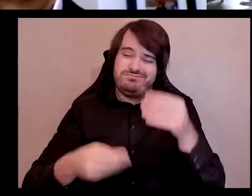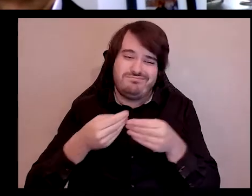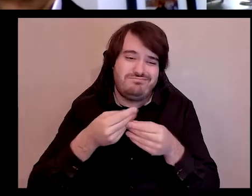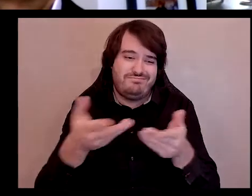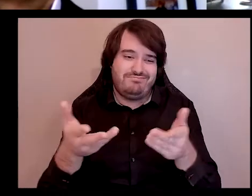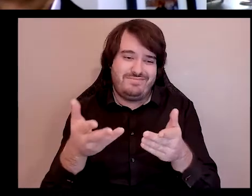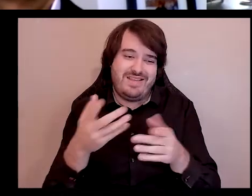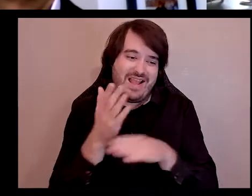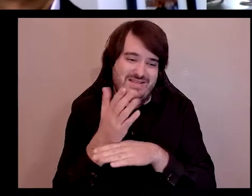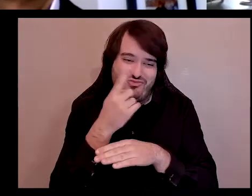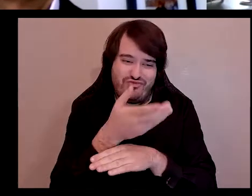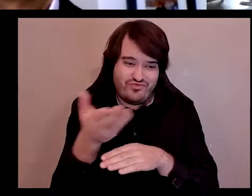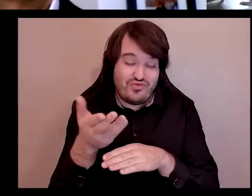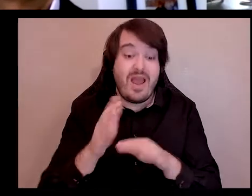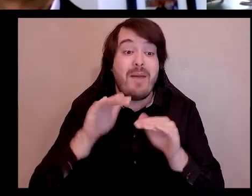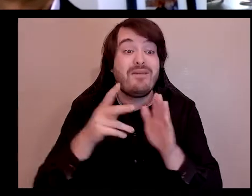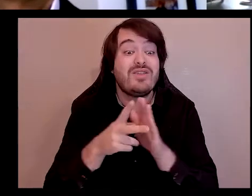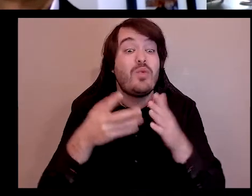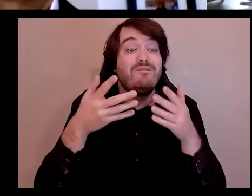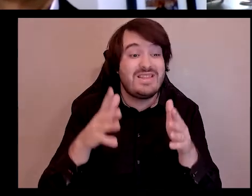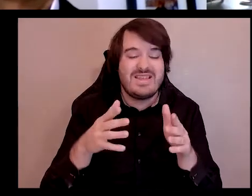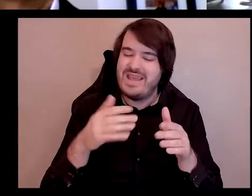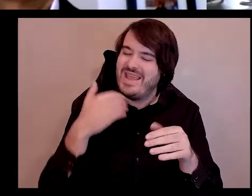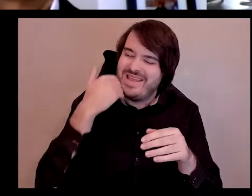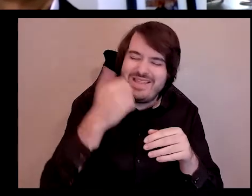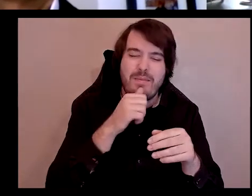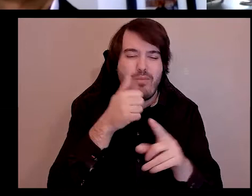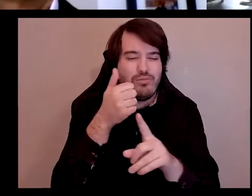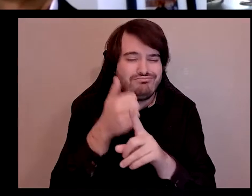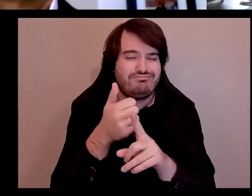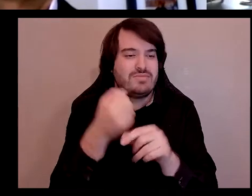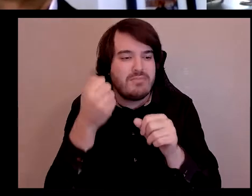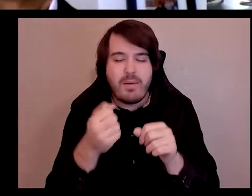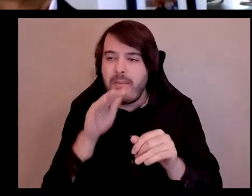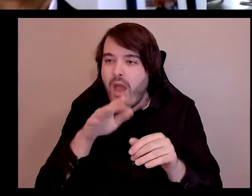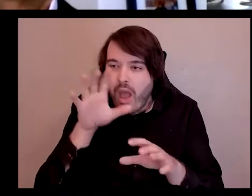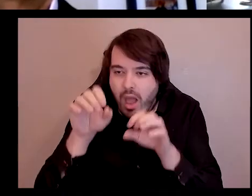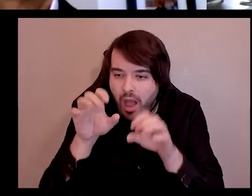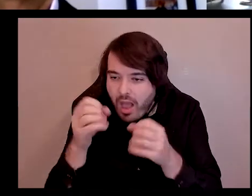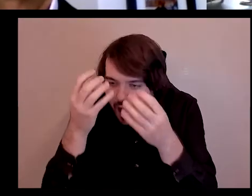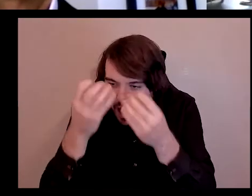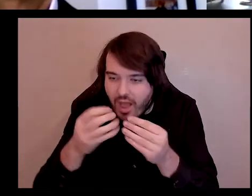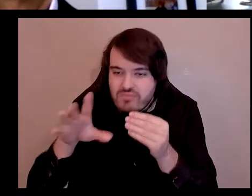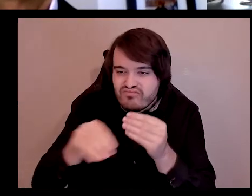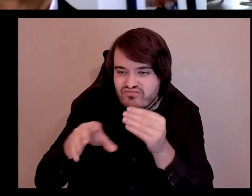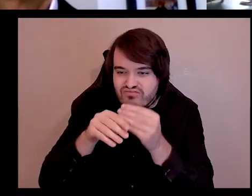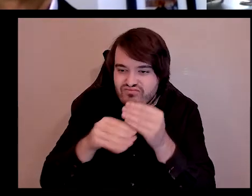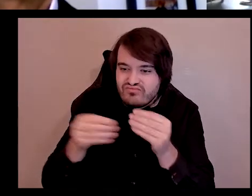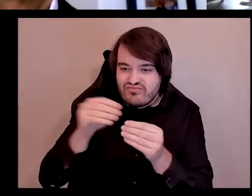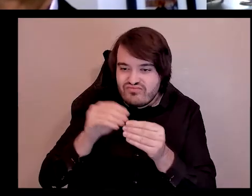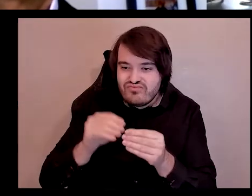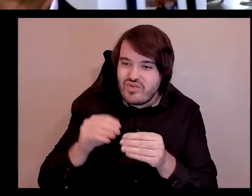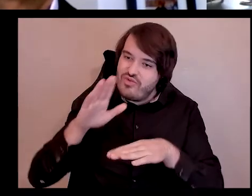vous. On vous invite, après cette capsule, à n'hésitez pas surtout à aller chercher des